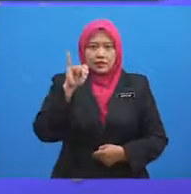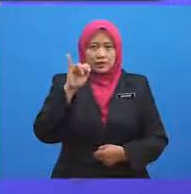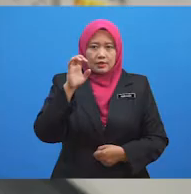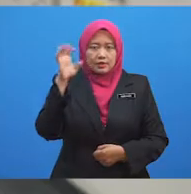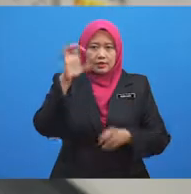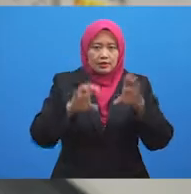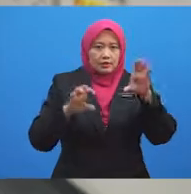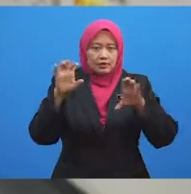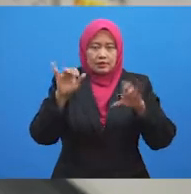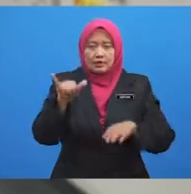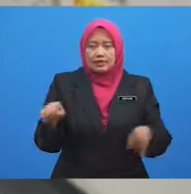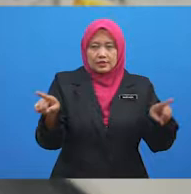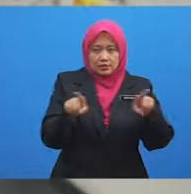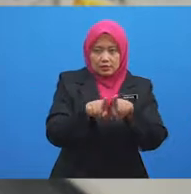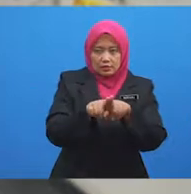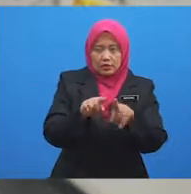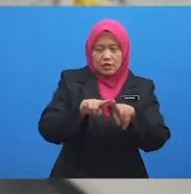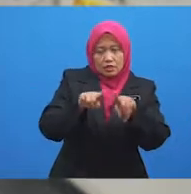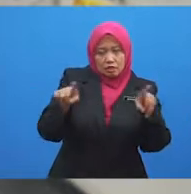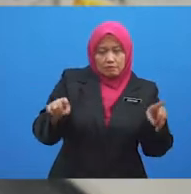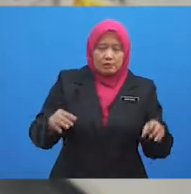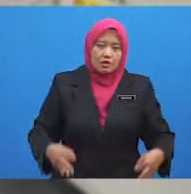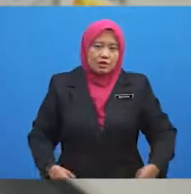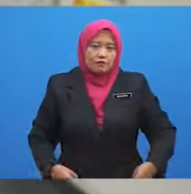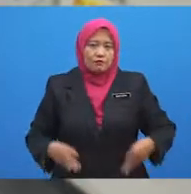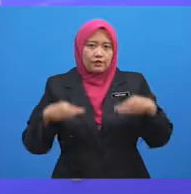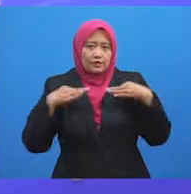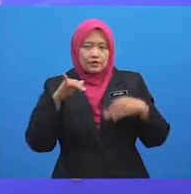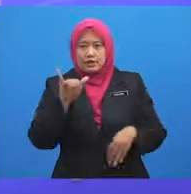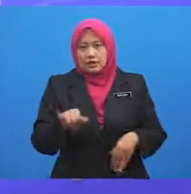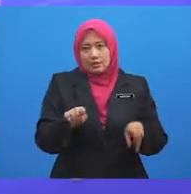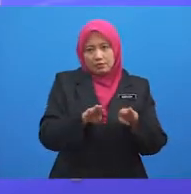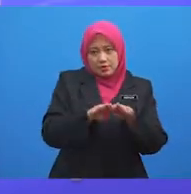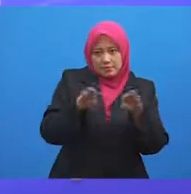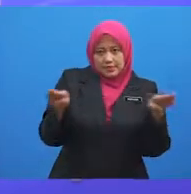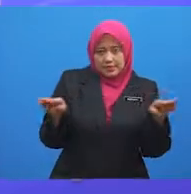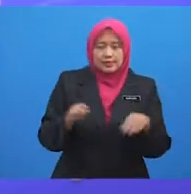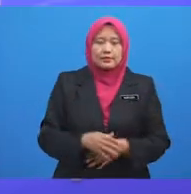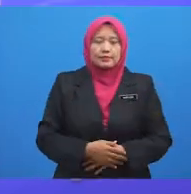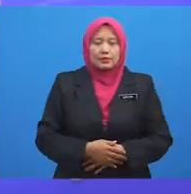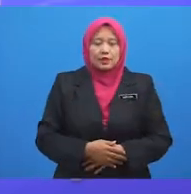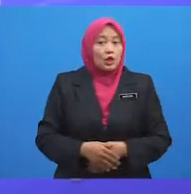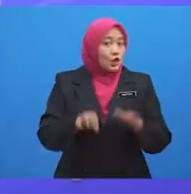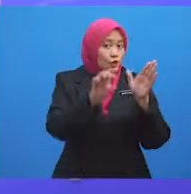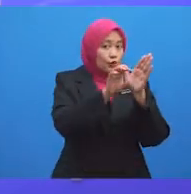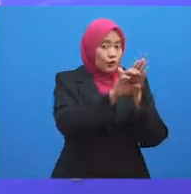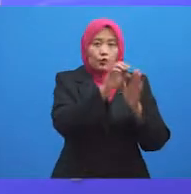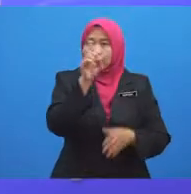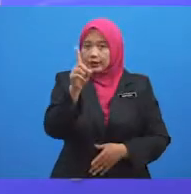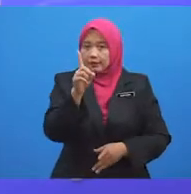berbeza. Mari kita lihat dua contoh isotop. Contoh yang pertama ialah